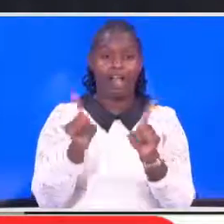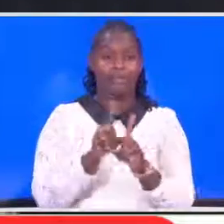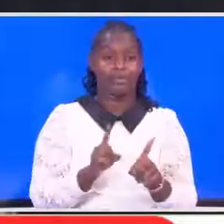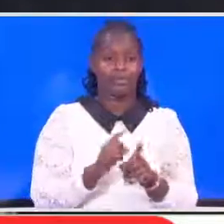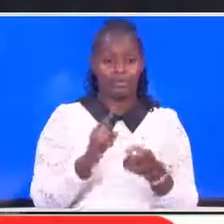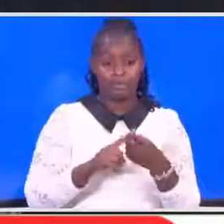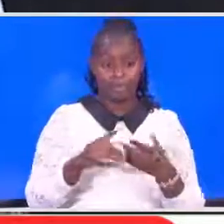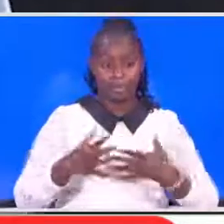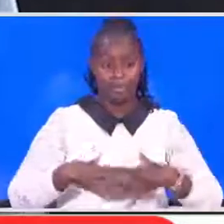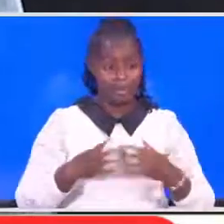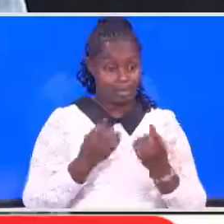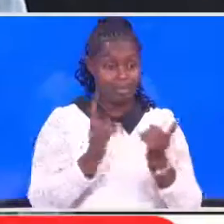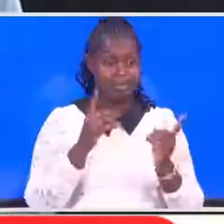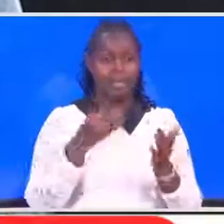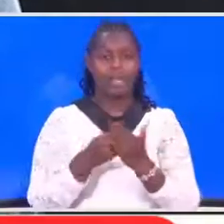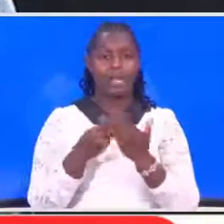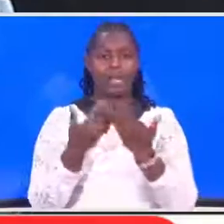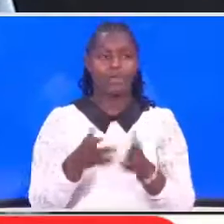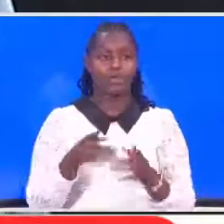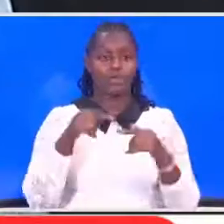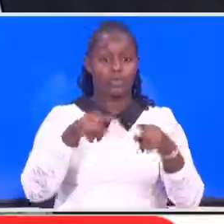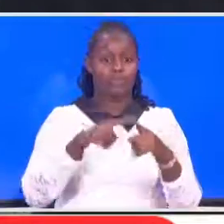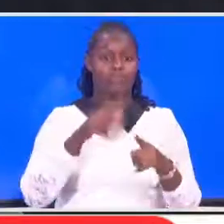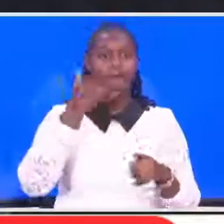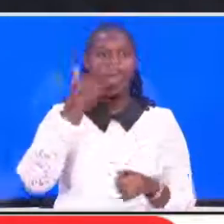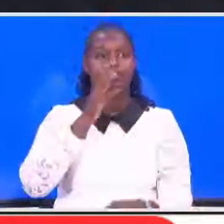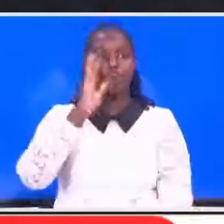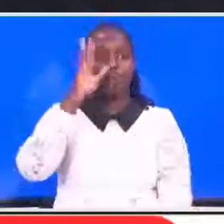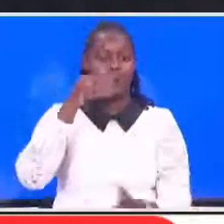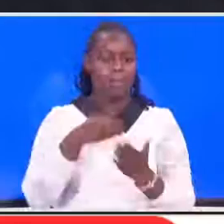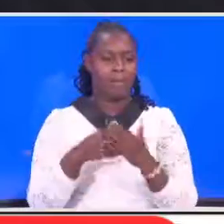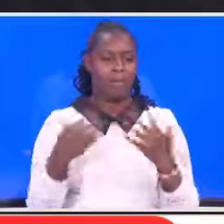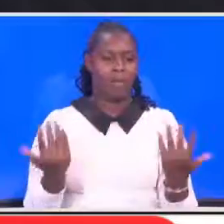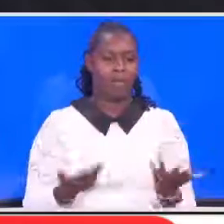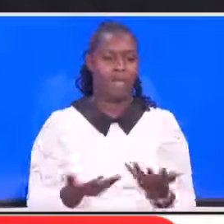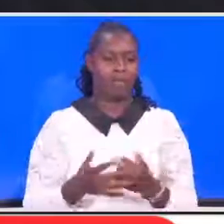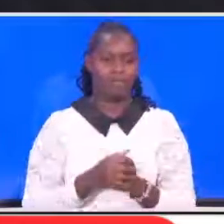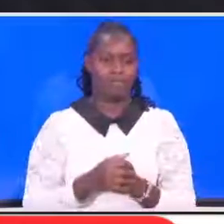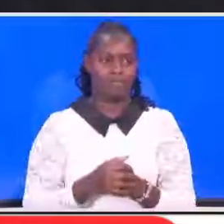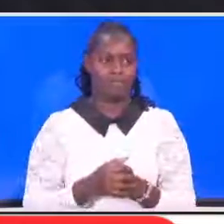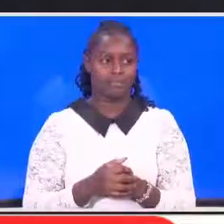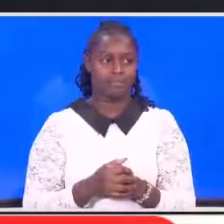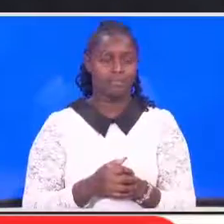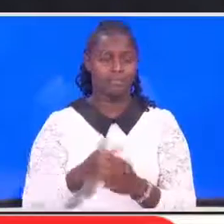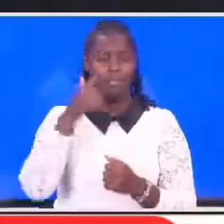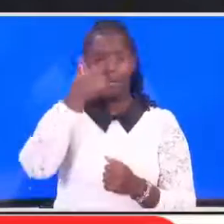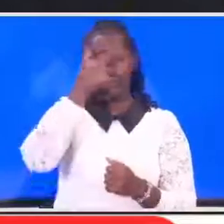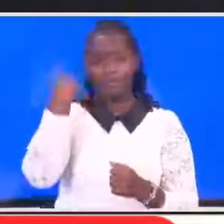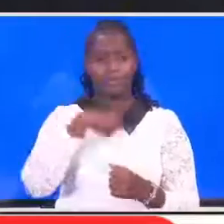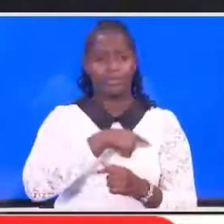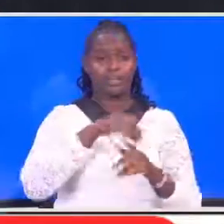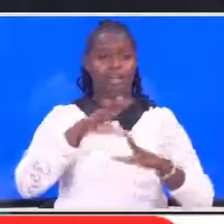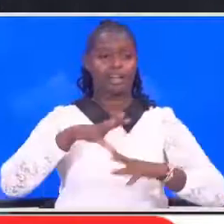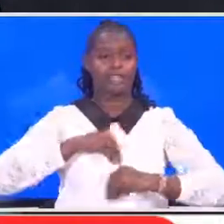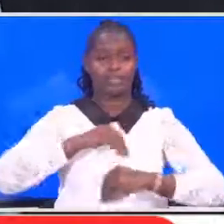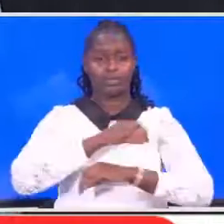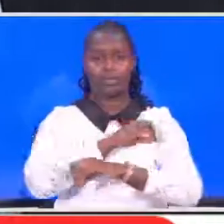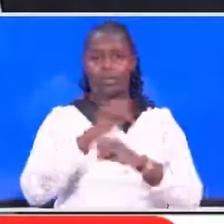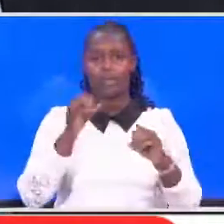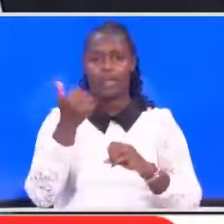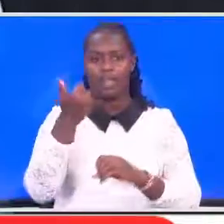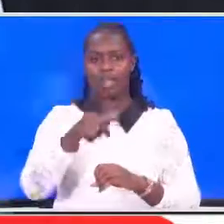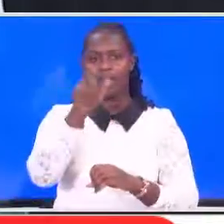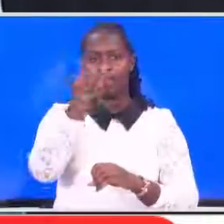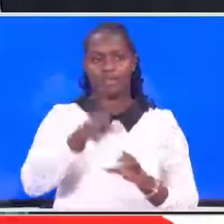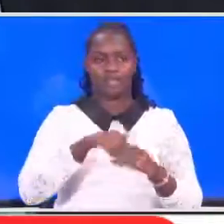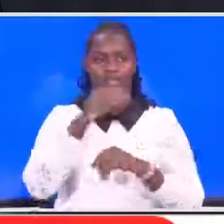ikipotea, nyinyi mutajibu pesa imeenda wapi. Because we are not going to accept anybody in this